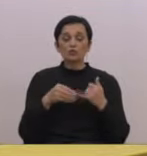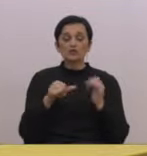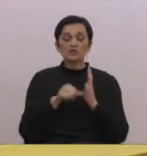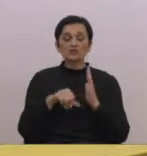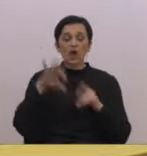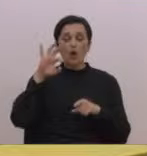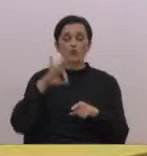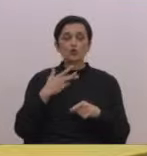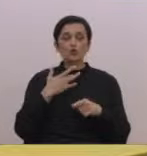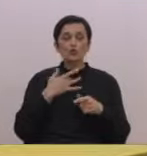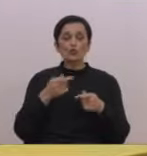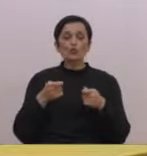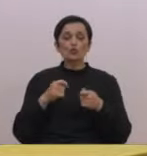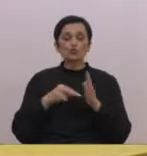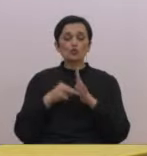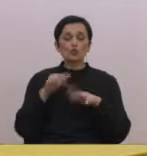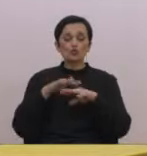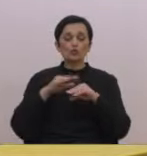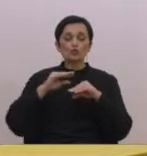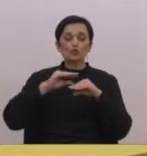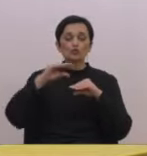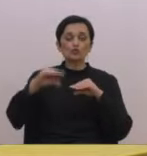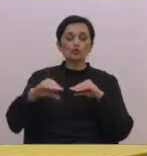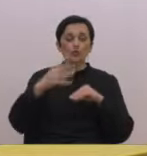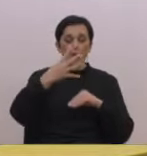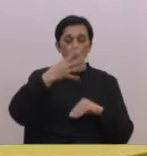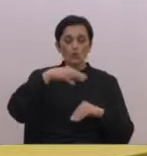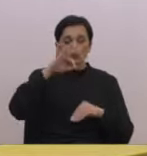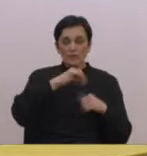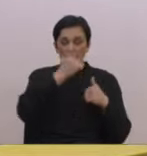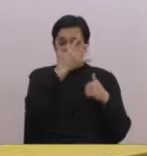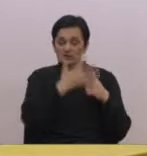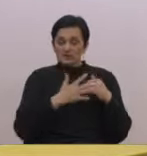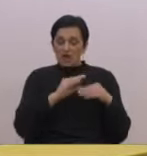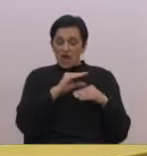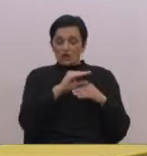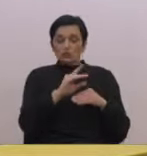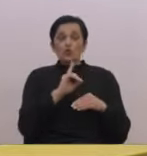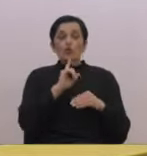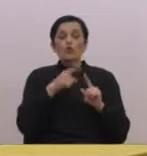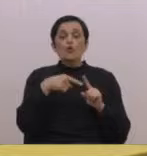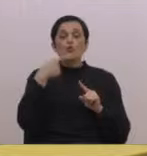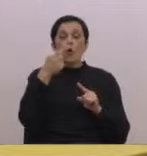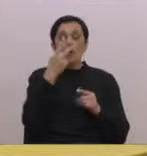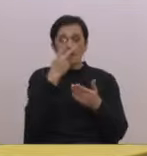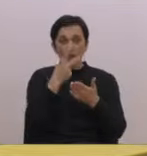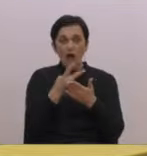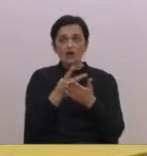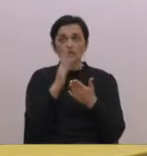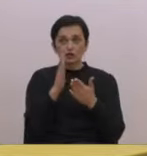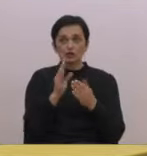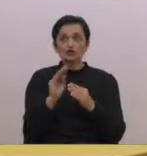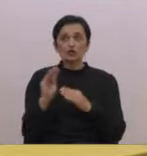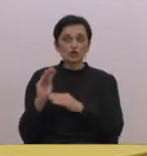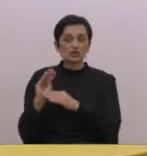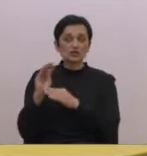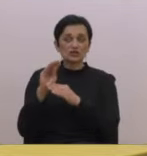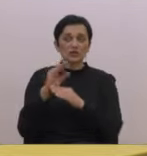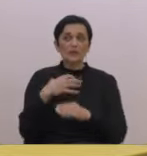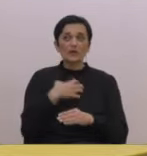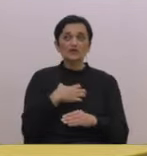procenti municipal, biuge, ce mi-e marteba, ormoci procenti centralul și momovac lepșe, maciune belic, ideu pro, izrdeba, da